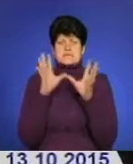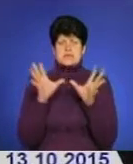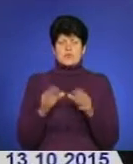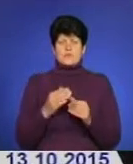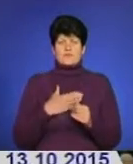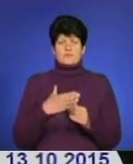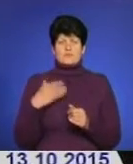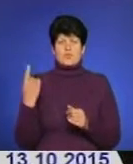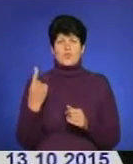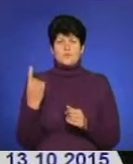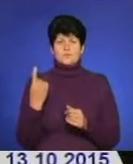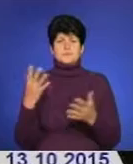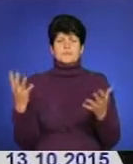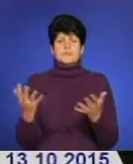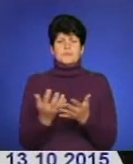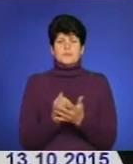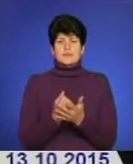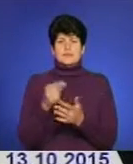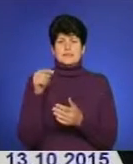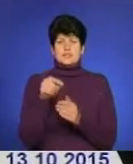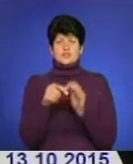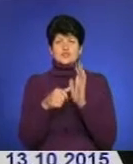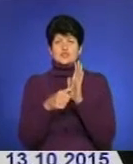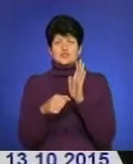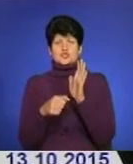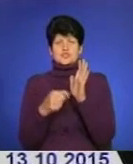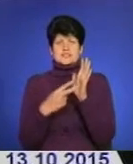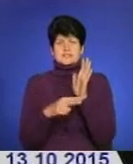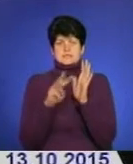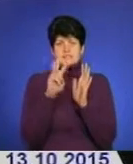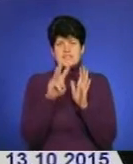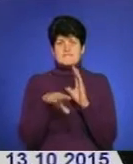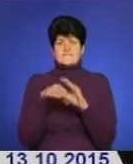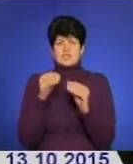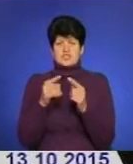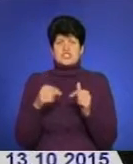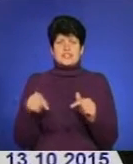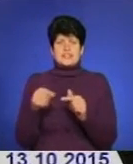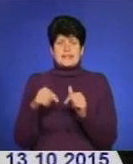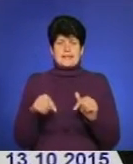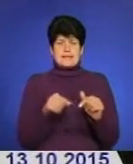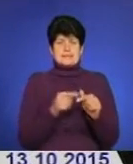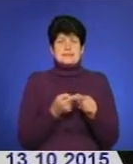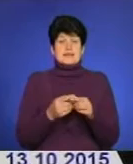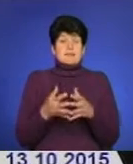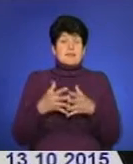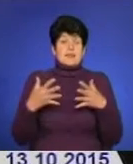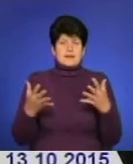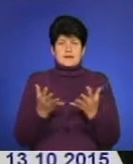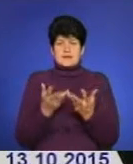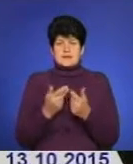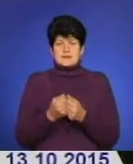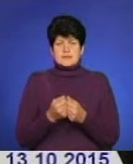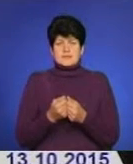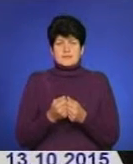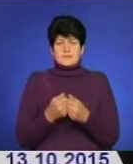області виходить 1673 виборчих дільниці. Це велика кількість,